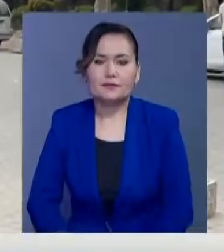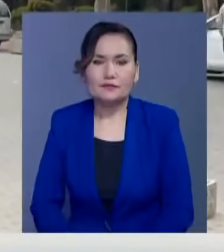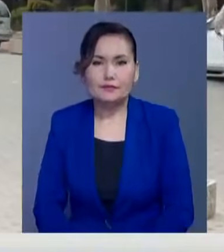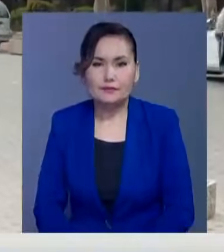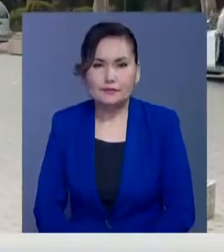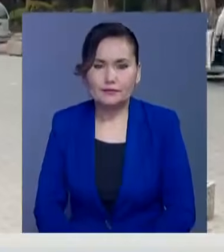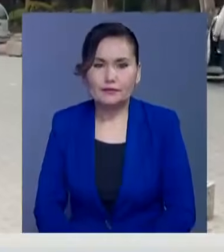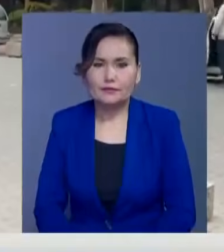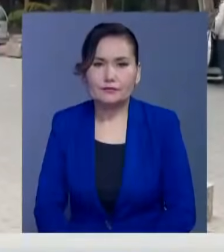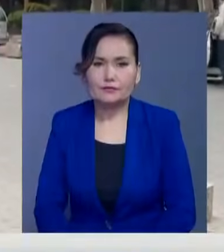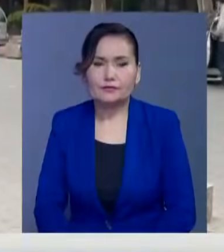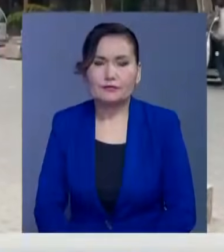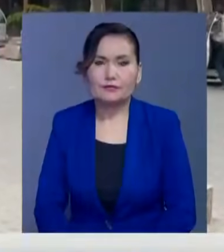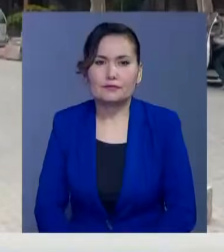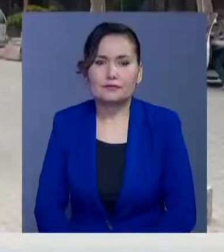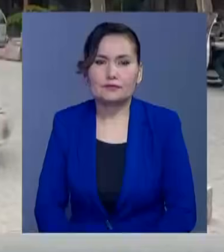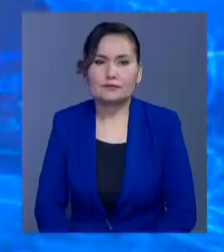24 үшін Түркиядан.